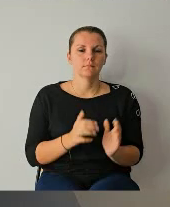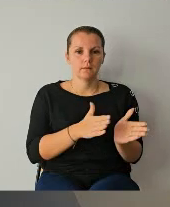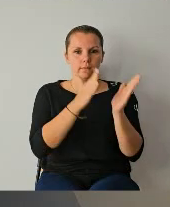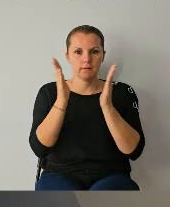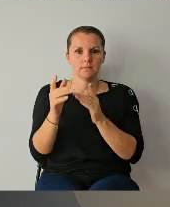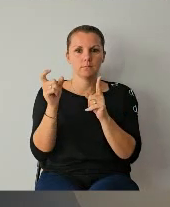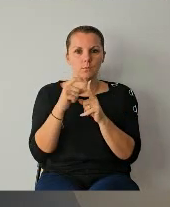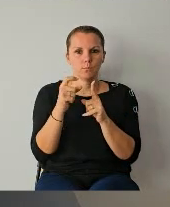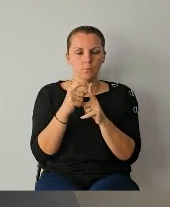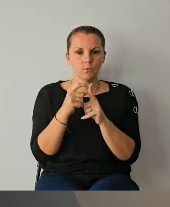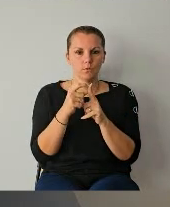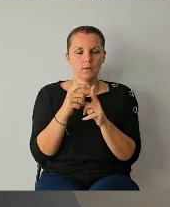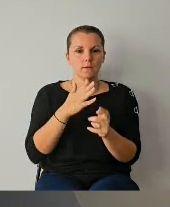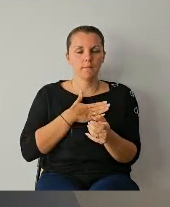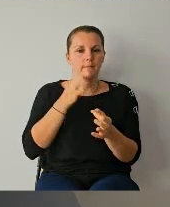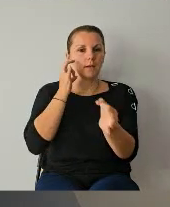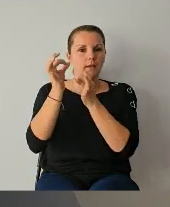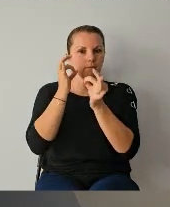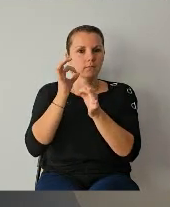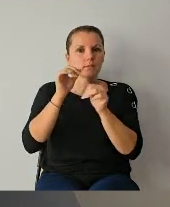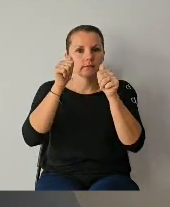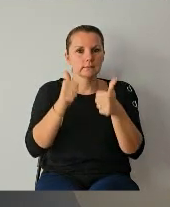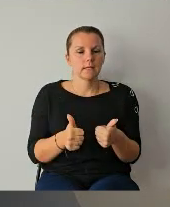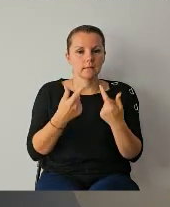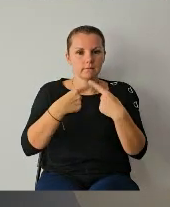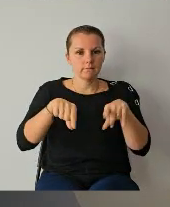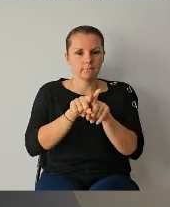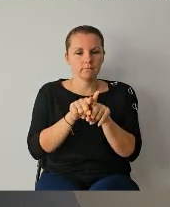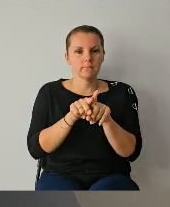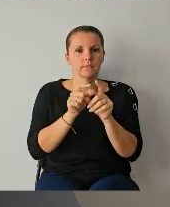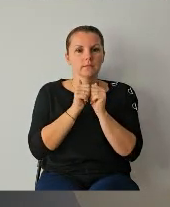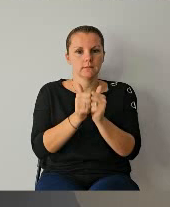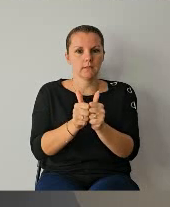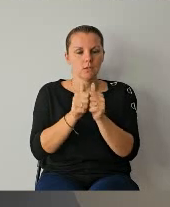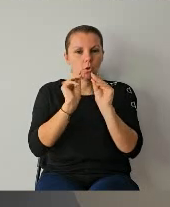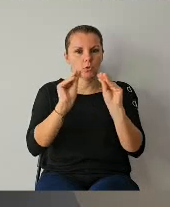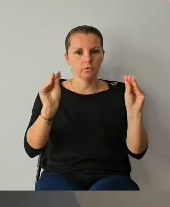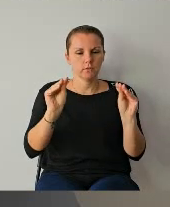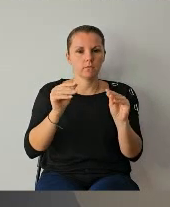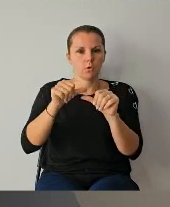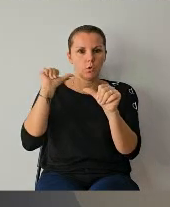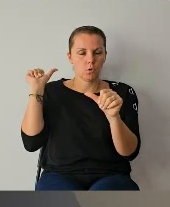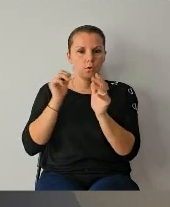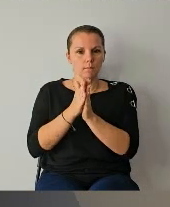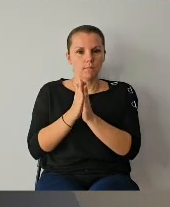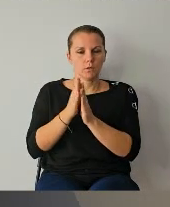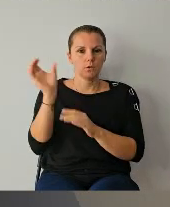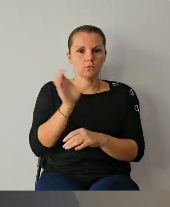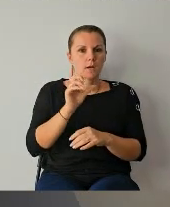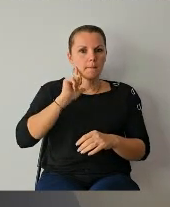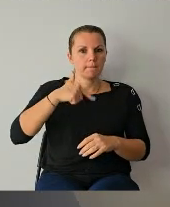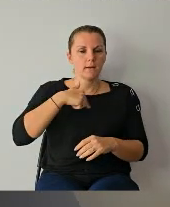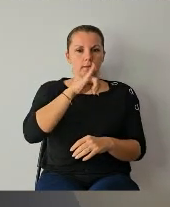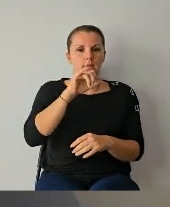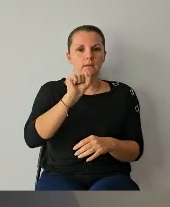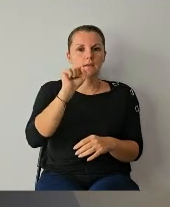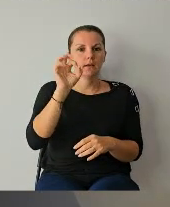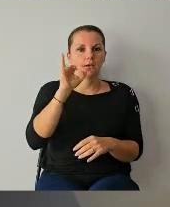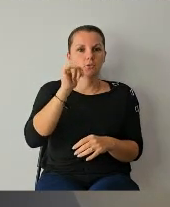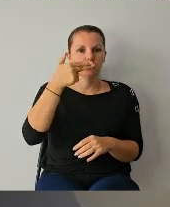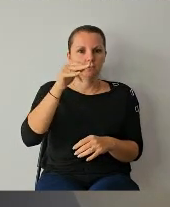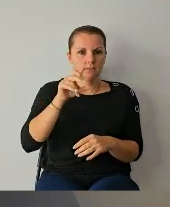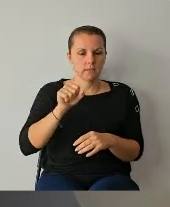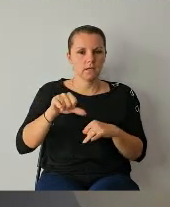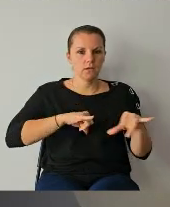Następny punkt. Mamy informację o stanie realizacji zadań oświatowych za poprzedni rok. Bardzo proszę panią Ewelinę Jasińską, kierownik referatu